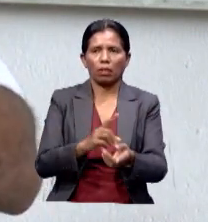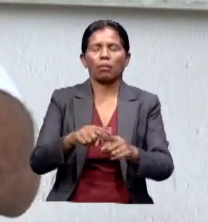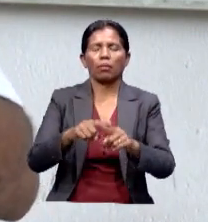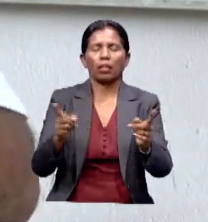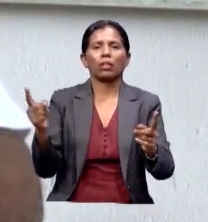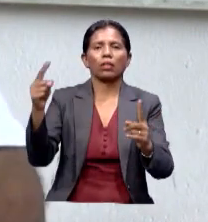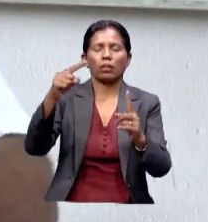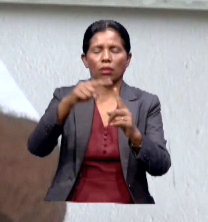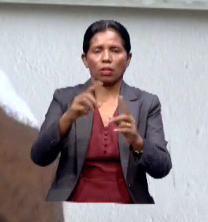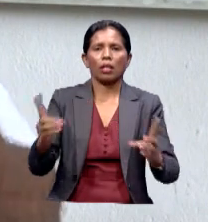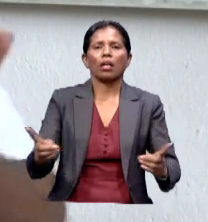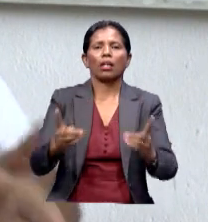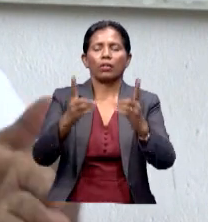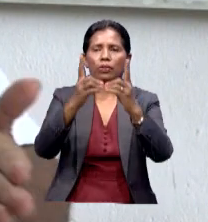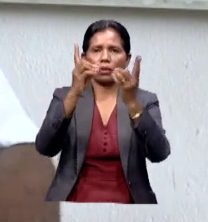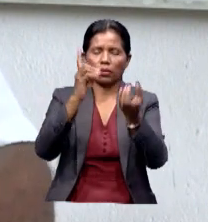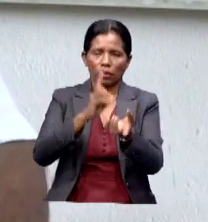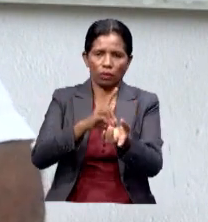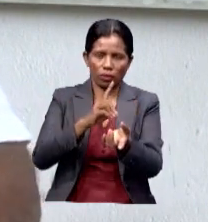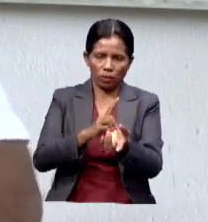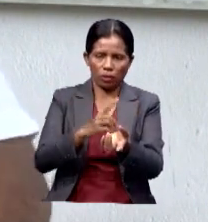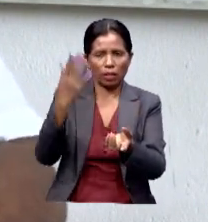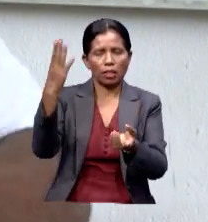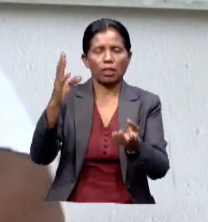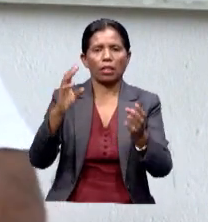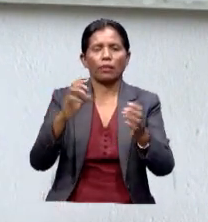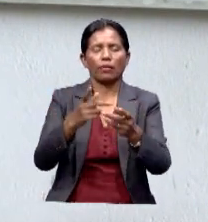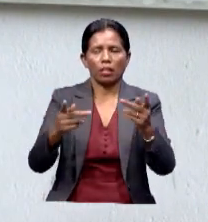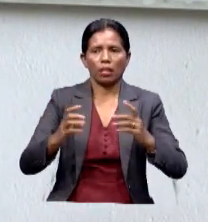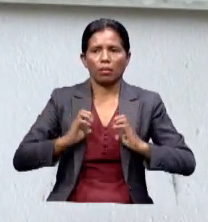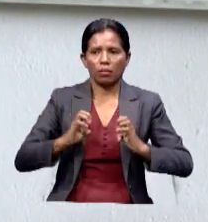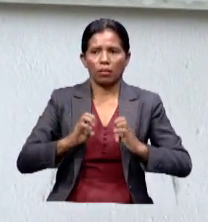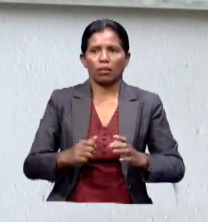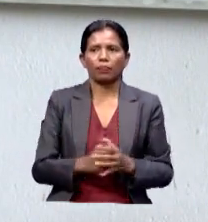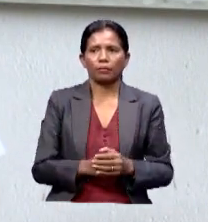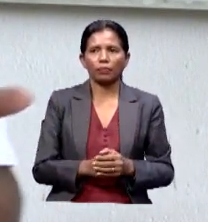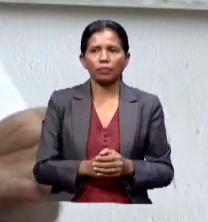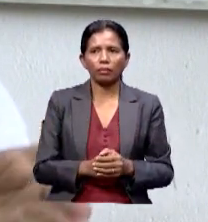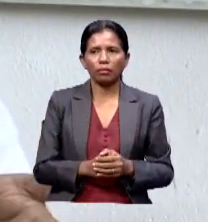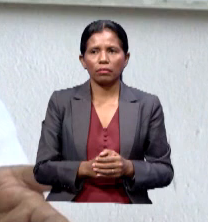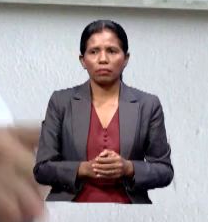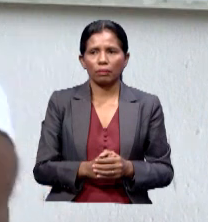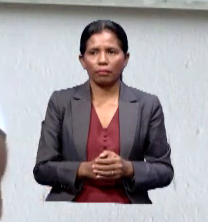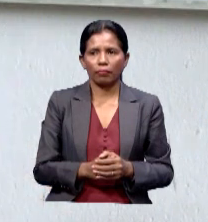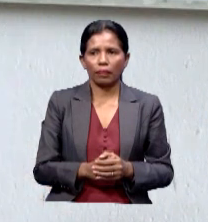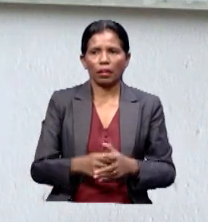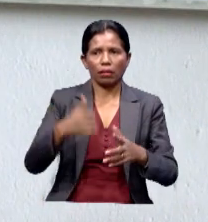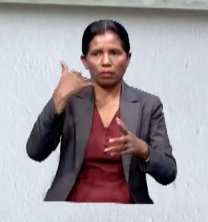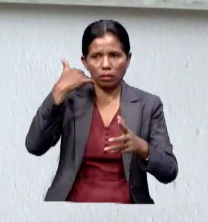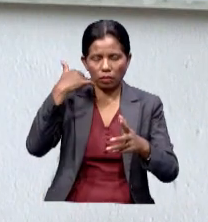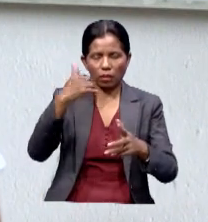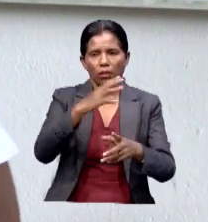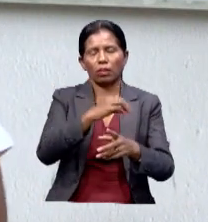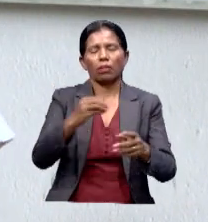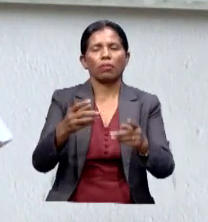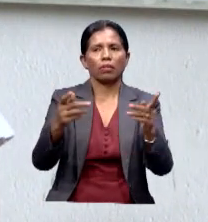kuandu bahasoru doktor ya area emergency nian ma doktor balu dala ruma sebok ituannya telefone ko asuntu sira